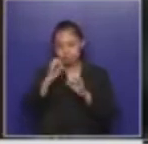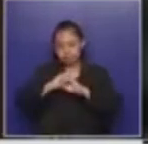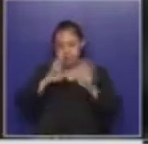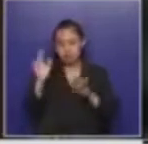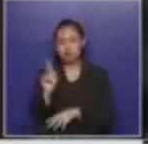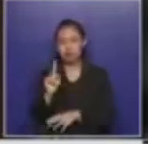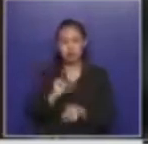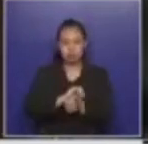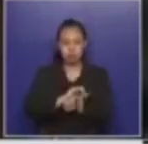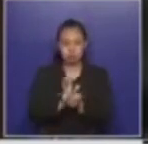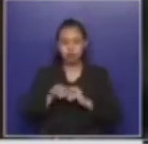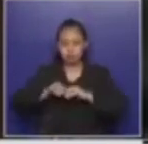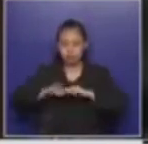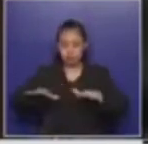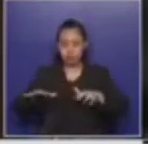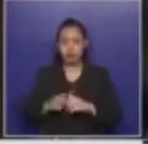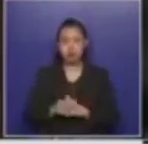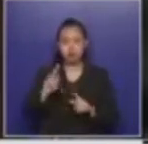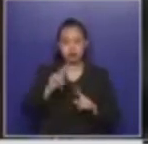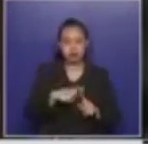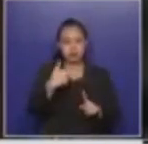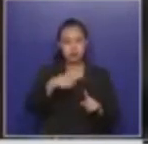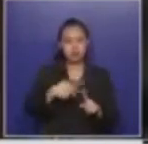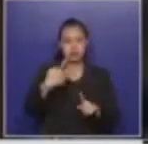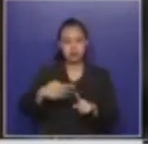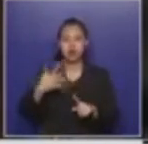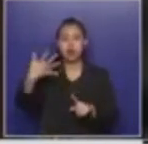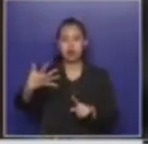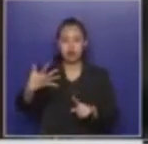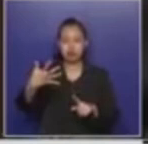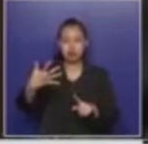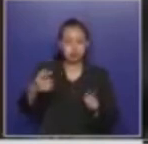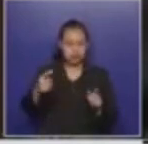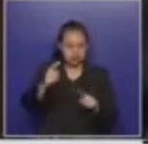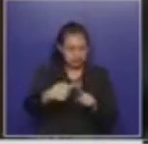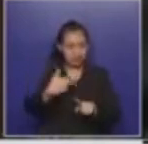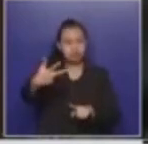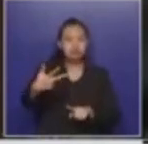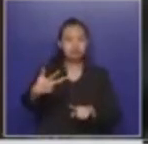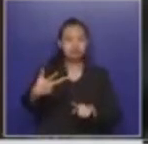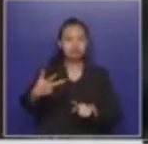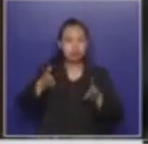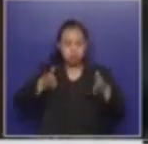ถึงมีนาแม้นว่าจะอยู่ในภาวะปกติแต่เศรษฐกิจซบเซาครับเชื่อว่าการเก็บว่าประมาณต่ำลงแน่นอนแต่ที่ที่เห็นชัดที่สุดครับเพื่อเราเกิดสถานการณ์คงwithครับมีนาเมสาพึดสะพา 3เดือนเต็มๆนะครับเศรษฐกิจโดน